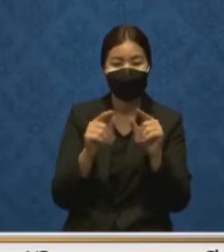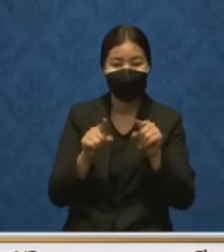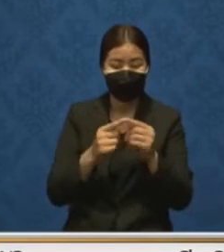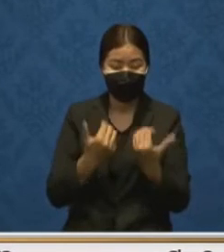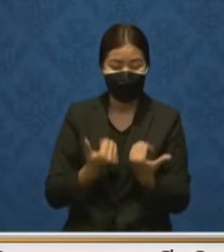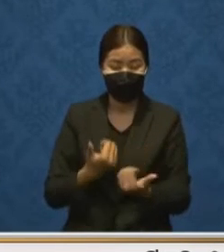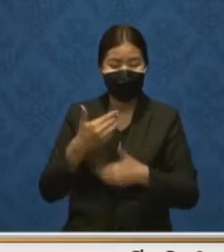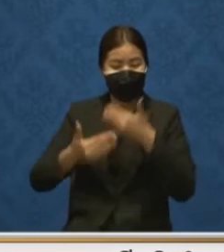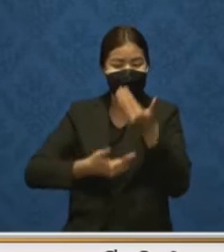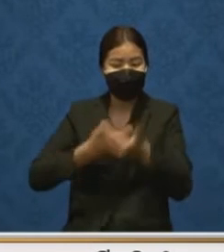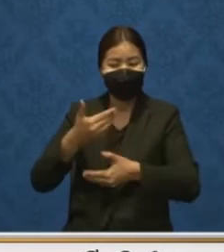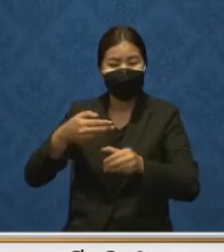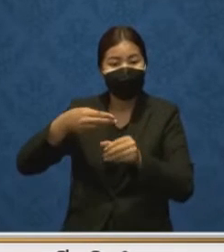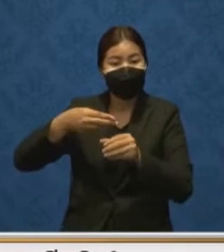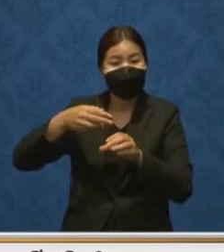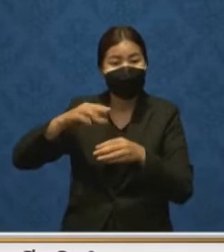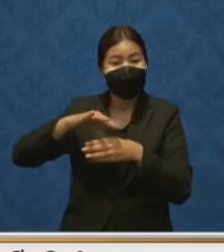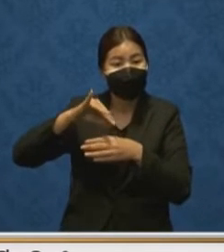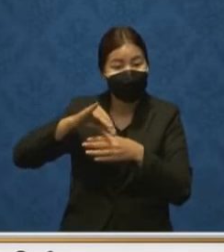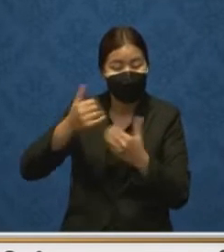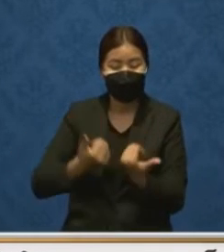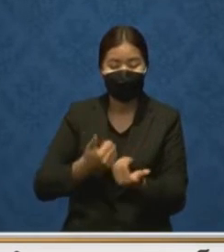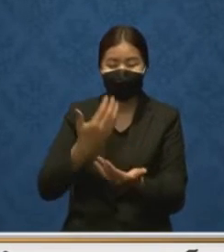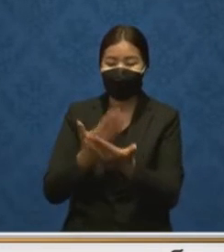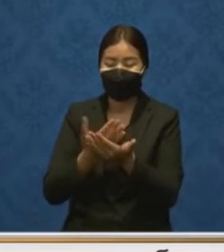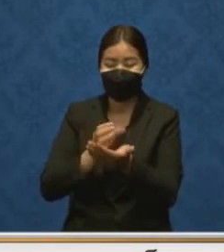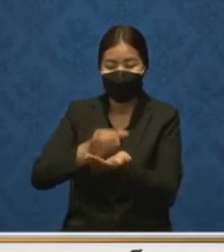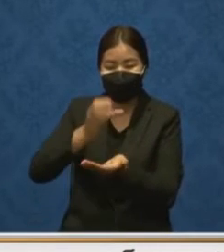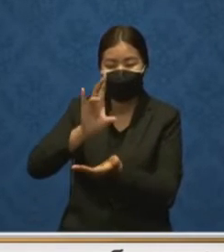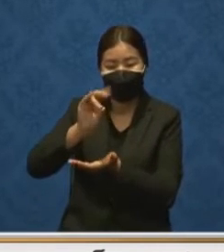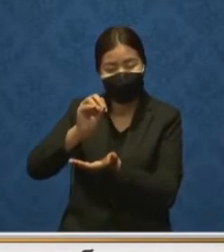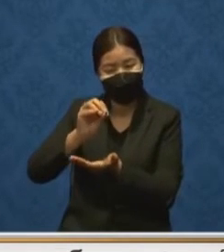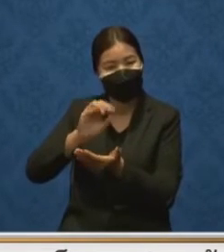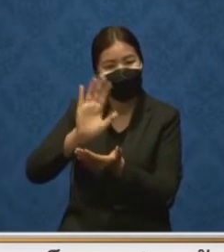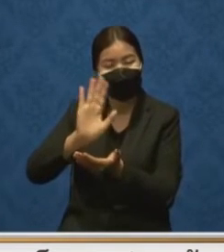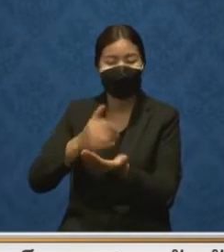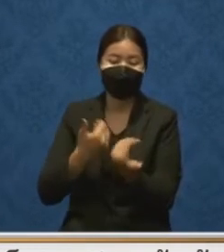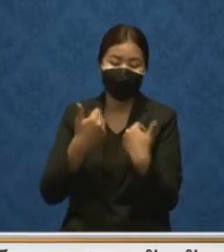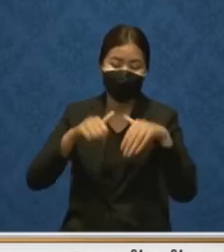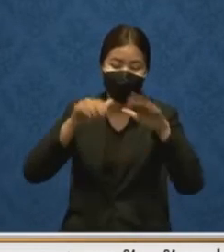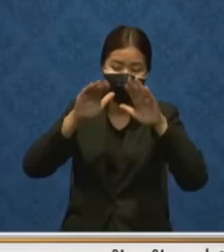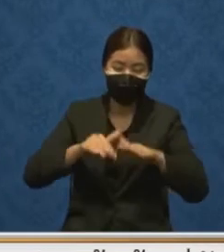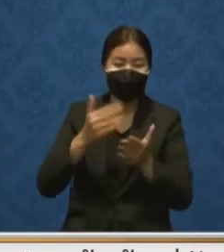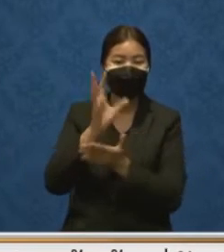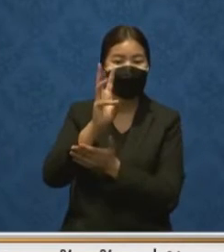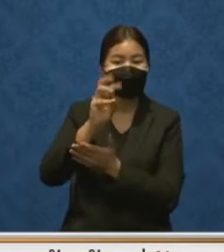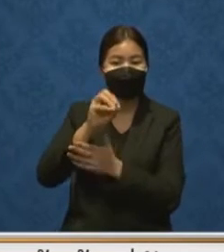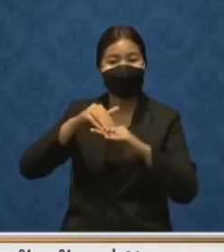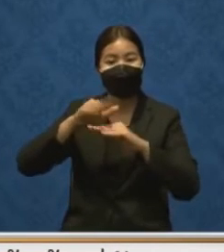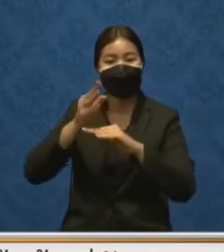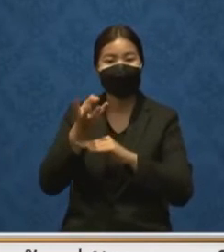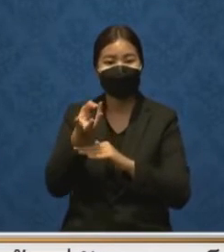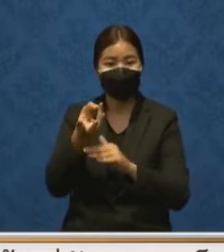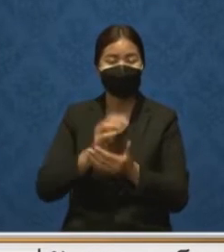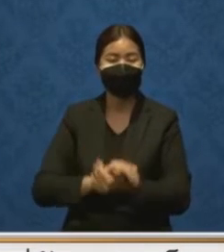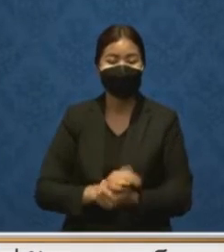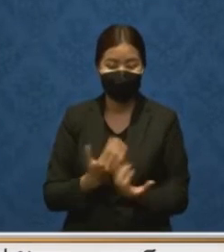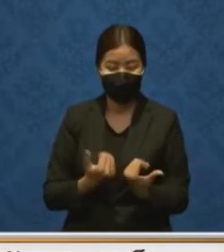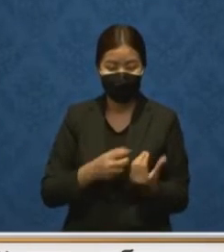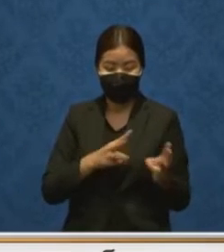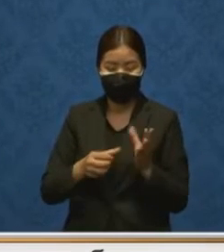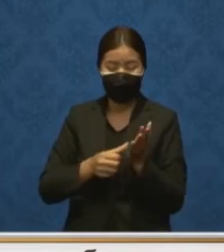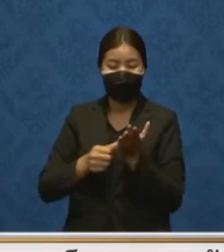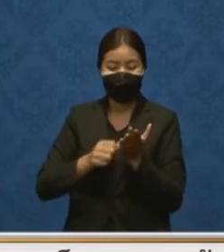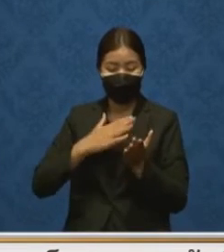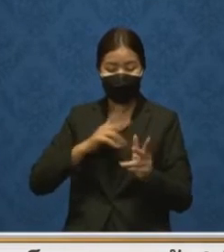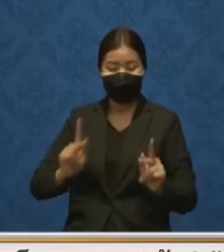ามโดวันนี้จึงปลบลงมาแทนทจะ 70 กวาก็เหลือ 60 กวบาทโยประมาณอัี้ก็คอวิธีการแ้ปัหาของก